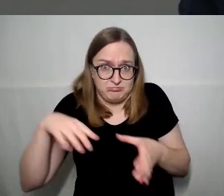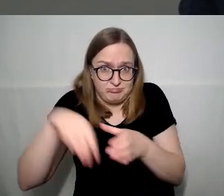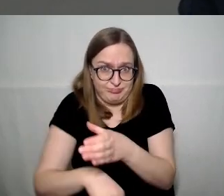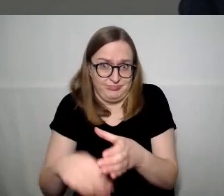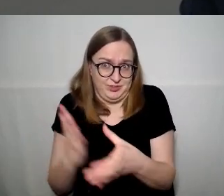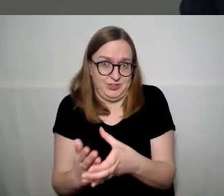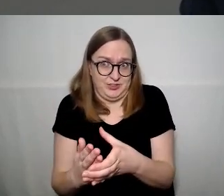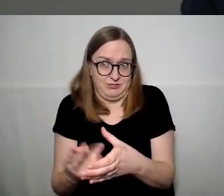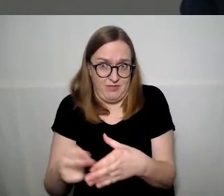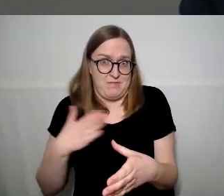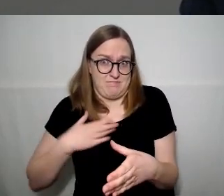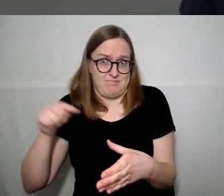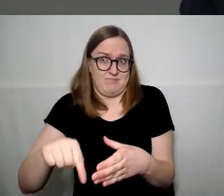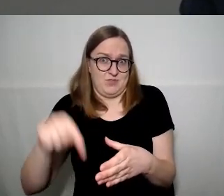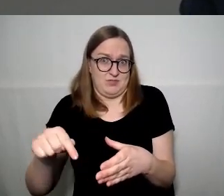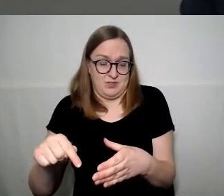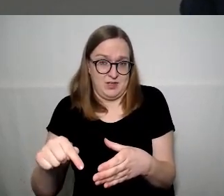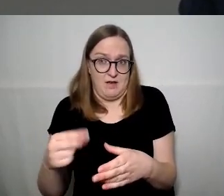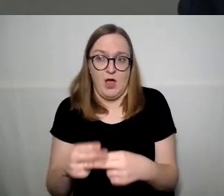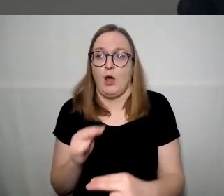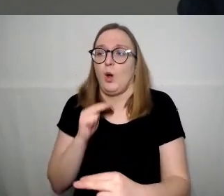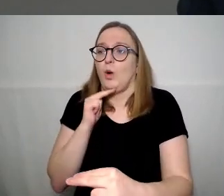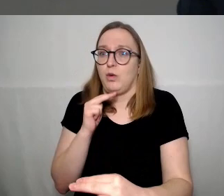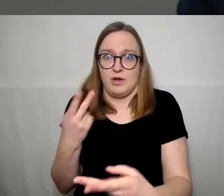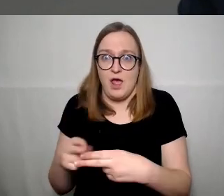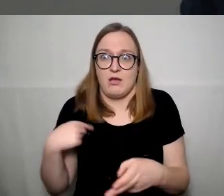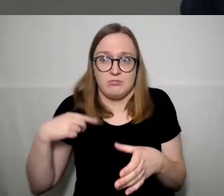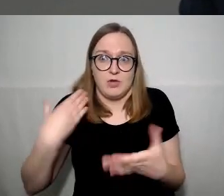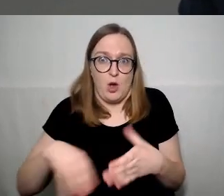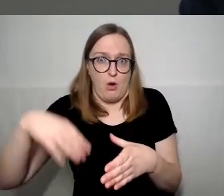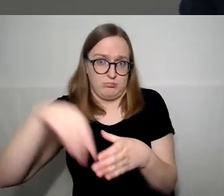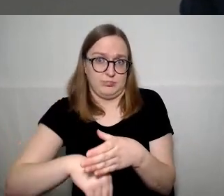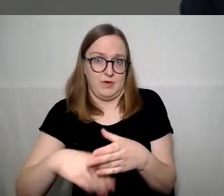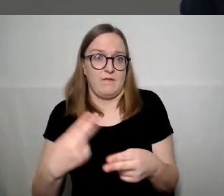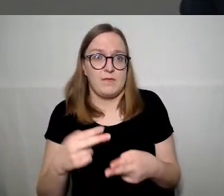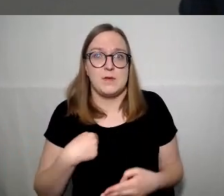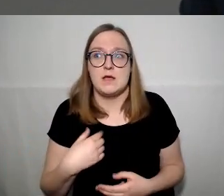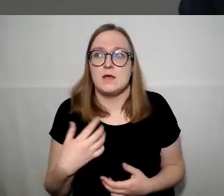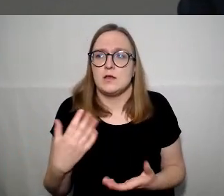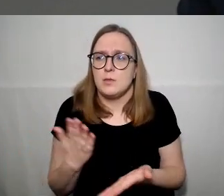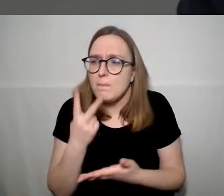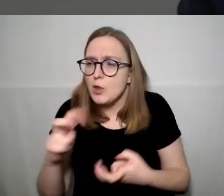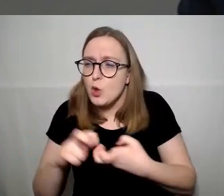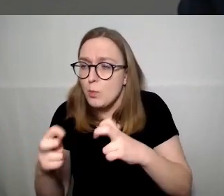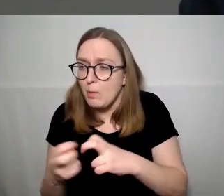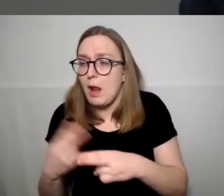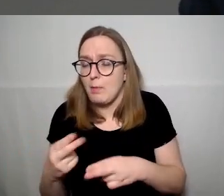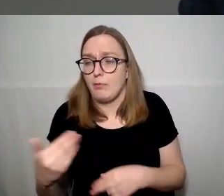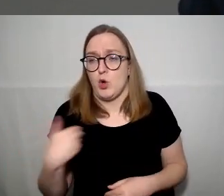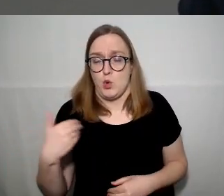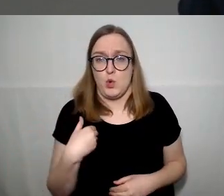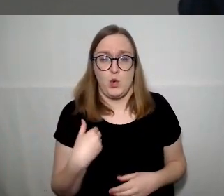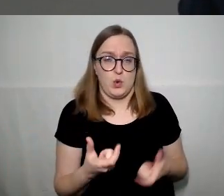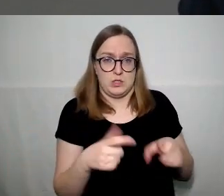eiti į savivaldą, kadangi mums tas visuomeninis interesas yra svarbus ir nepartiniai savivaldoj tikrai yra nemažai žmonių, kurie